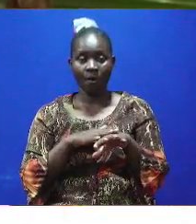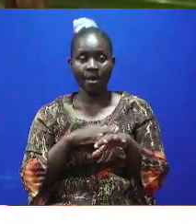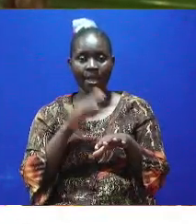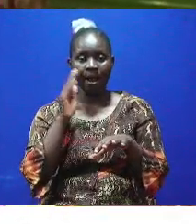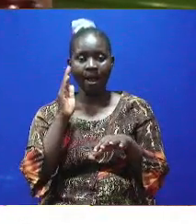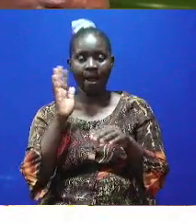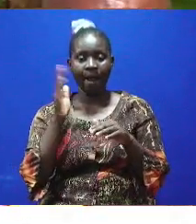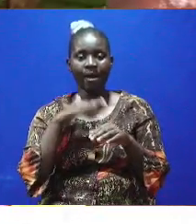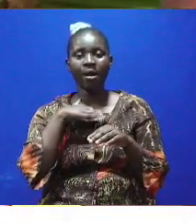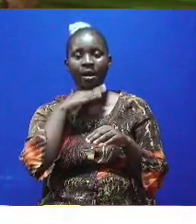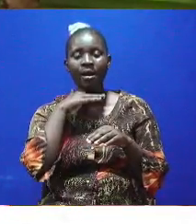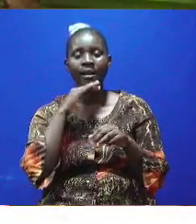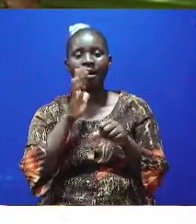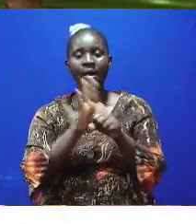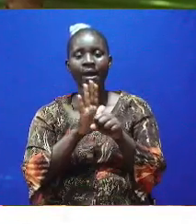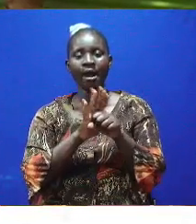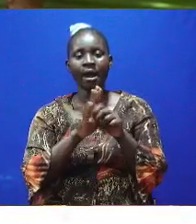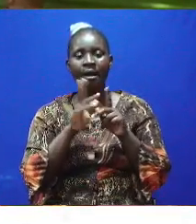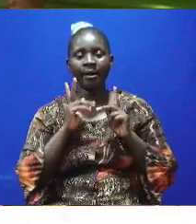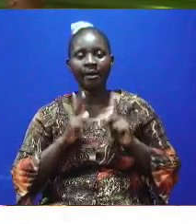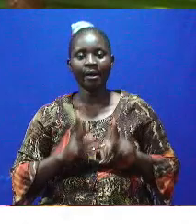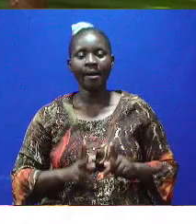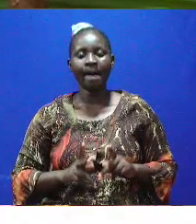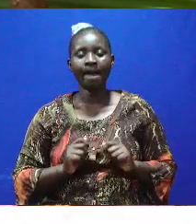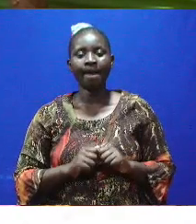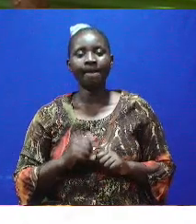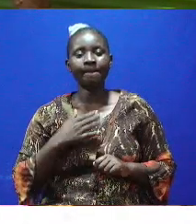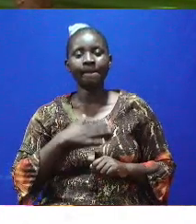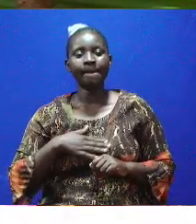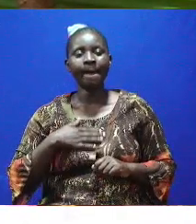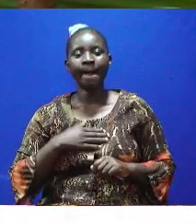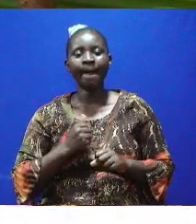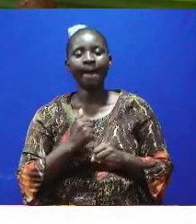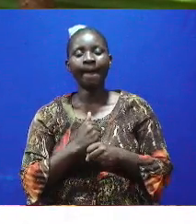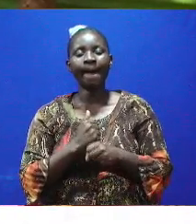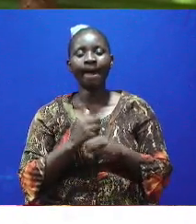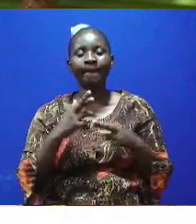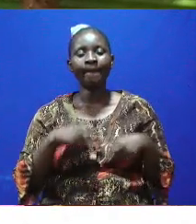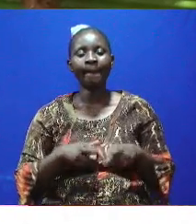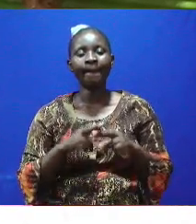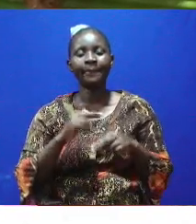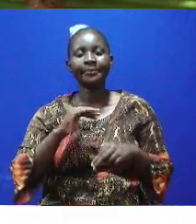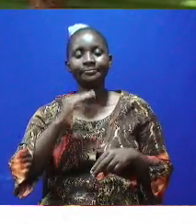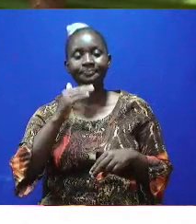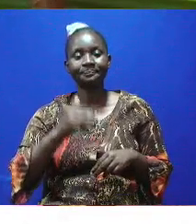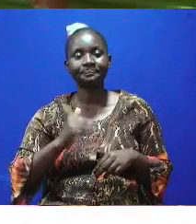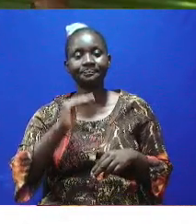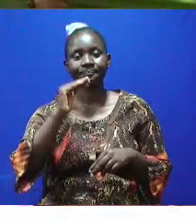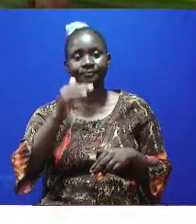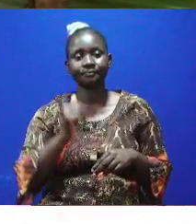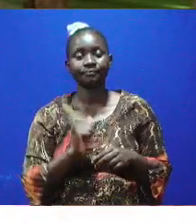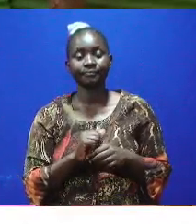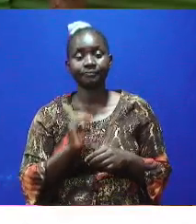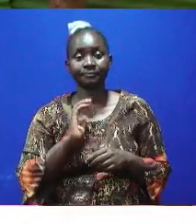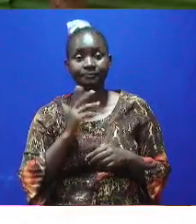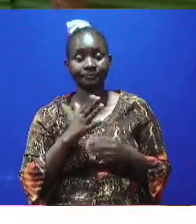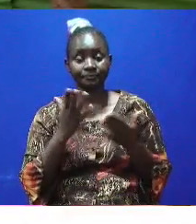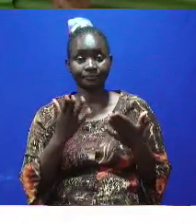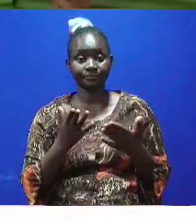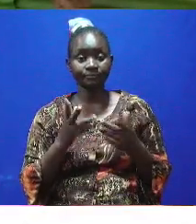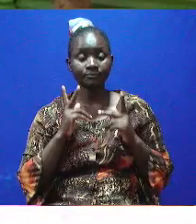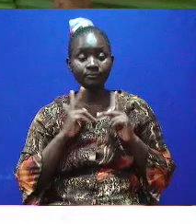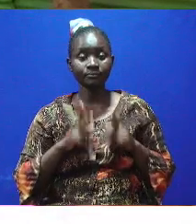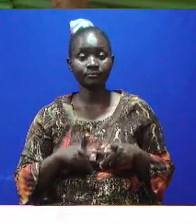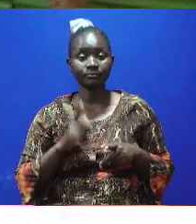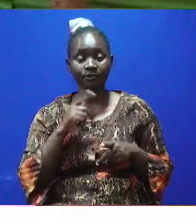abantu tuare gosaba serikali azo wanja motoroseri para ebe buyebe kuchi pambu abantu bayite no murembe na imwe serikali